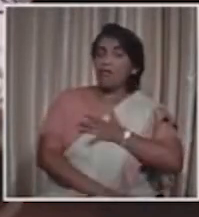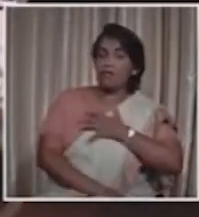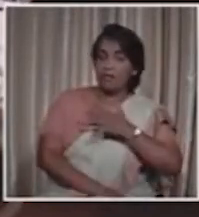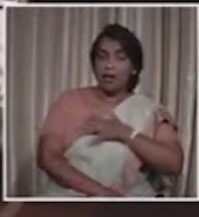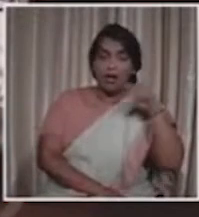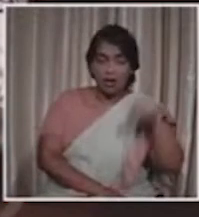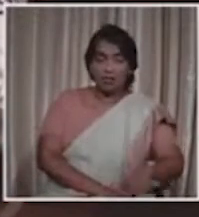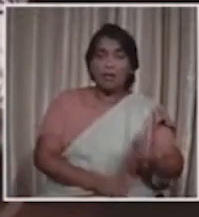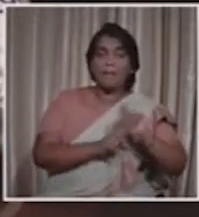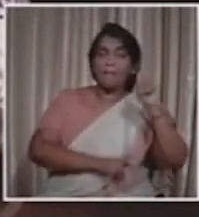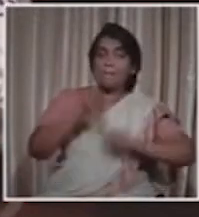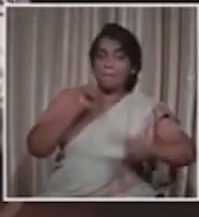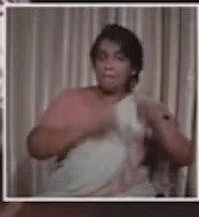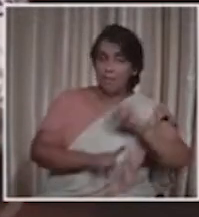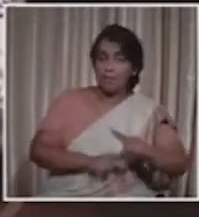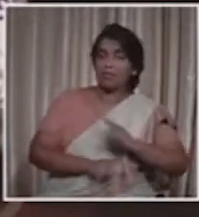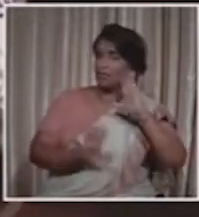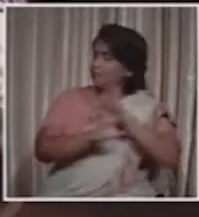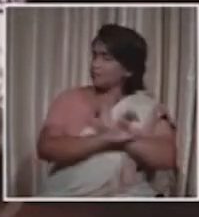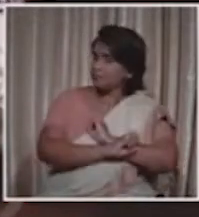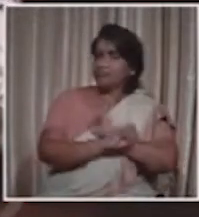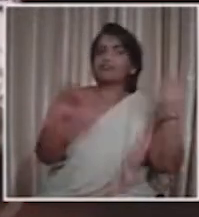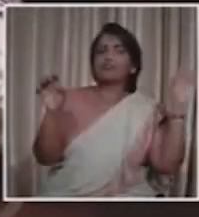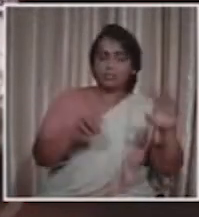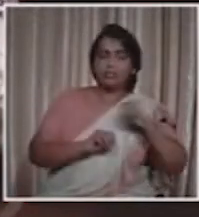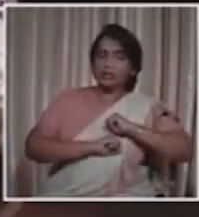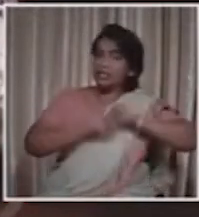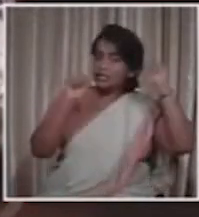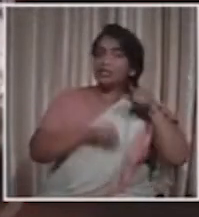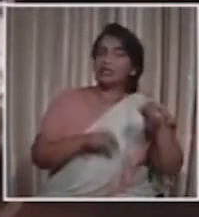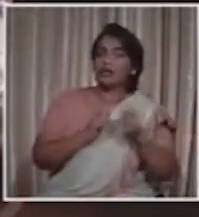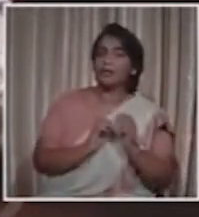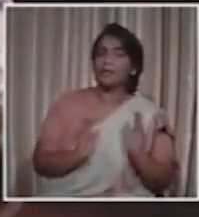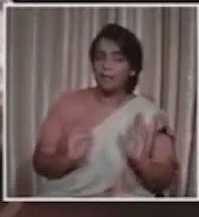me parlimenthuwe rau pili rau dena gamana api kriyaatma karanawa